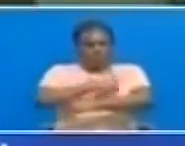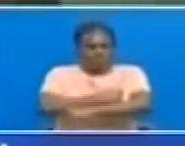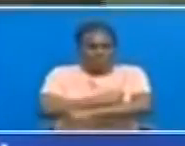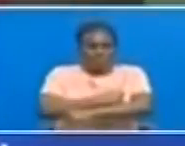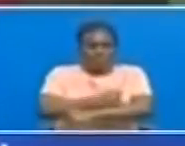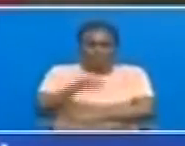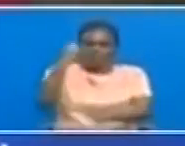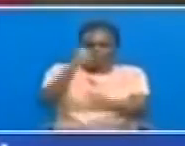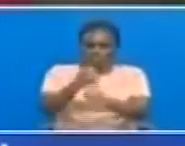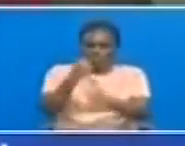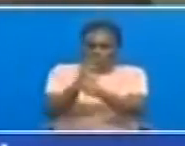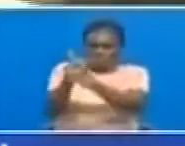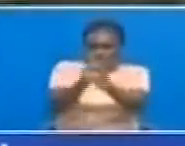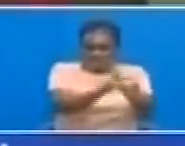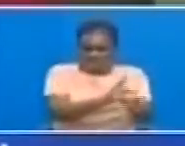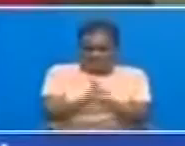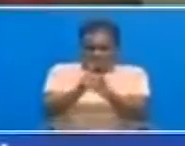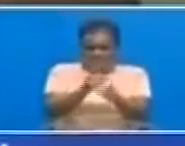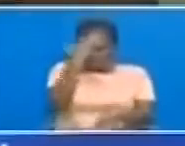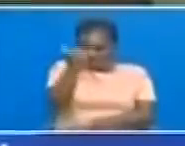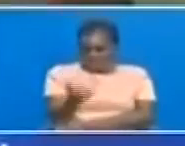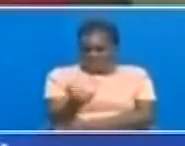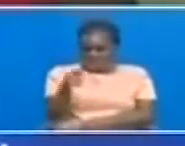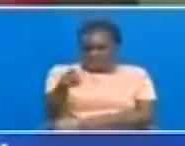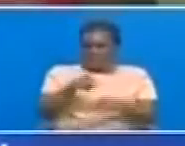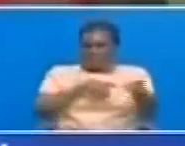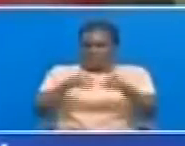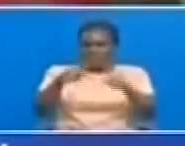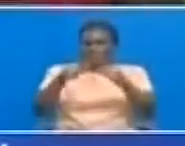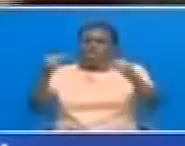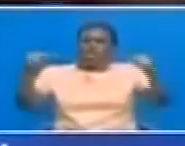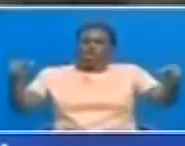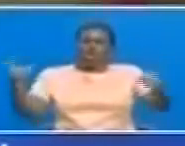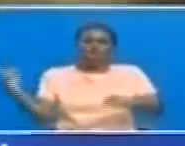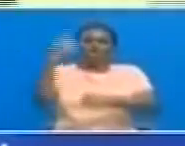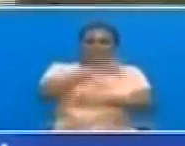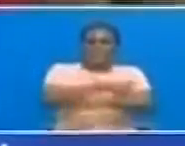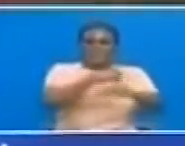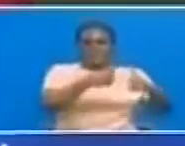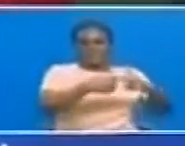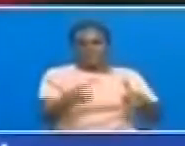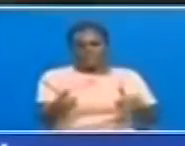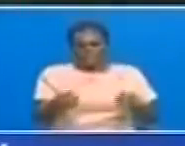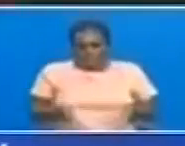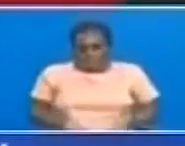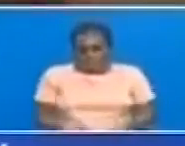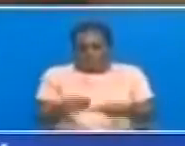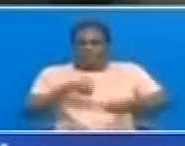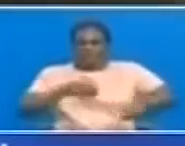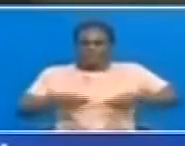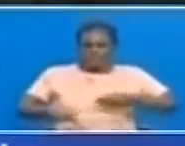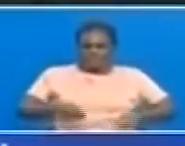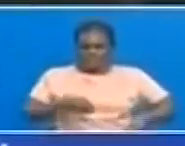shughuli anayoifanya kwa ustadi mkubwa, ikizingatiwa kuwa ndio safari ya siku ndefu tu inaanza. Alizaliwa na ulemavu